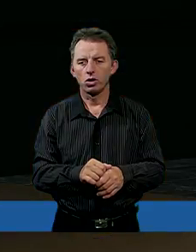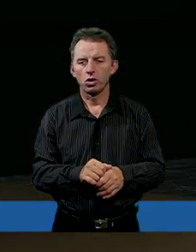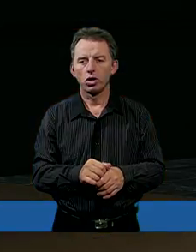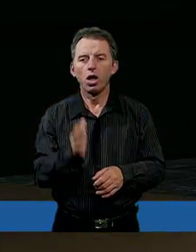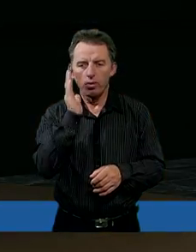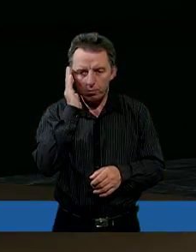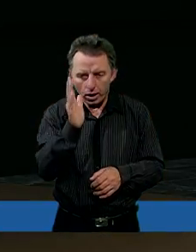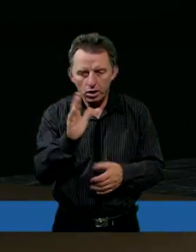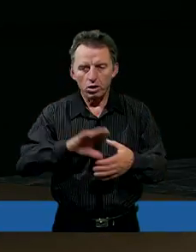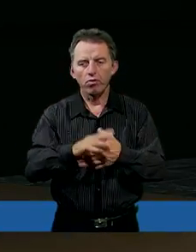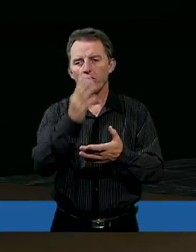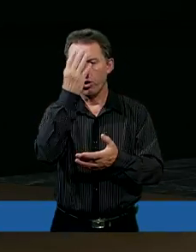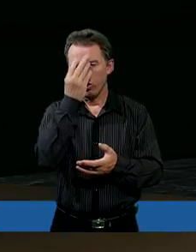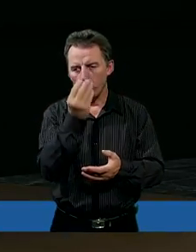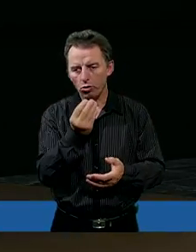będąc w obliczu